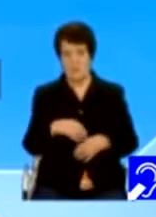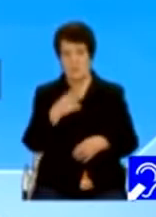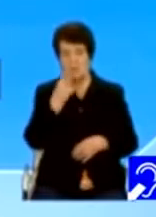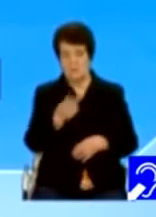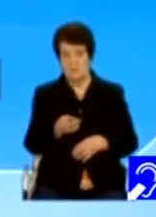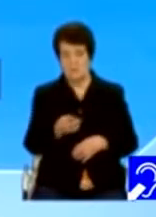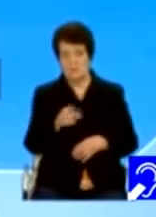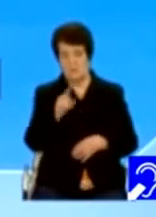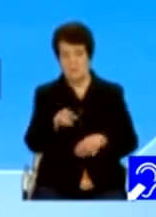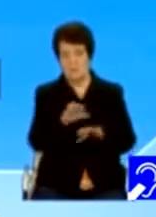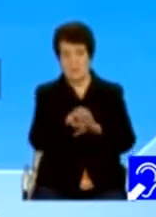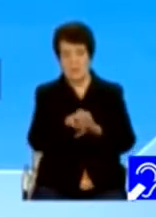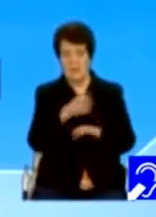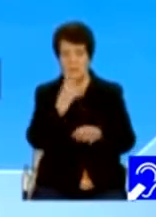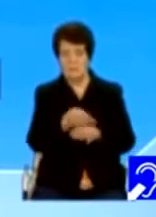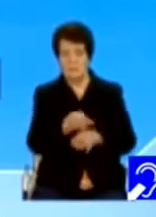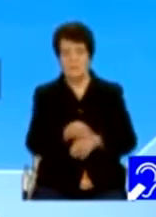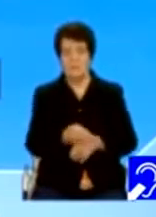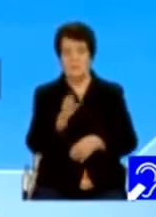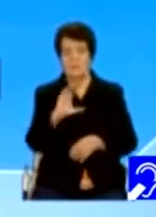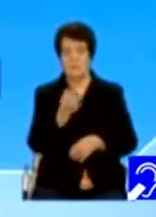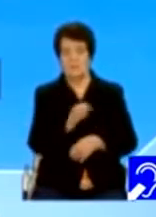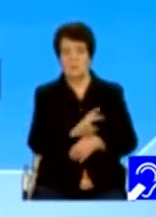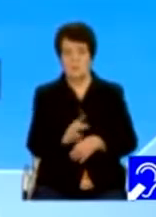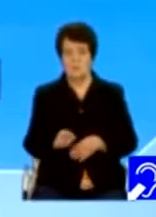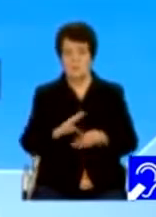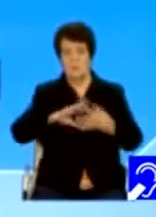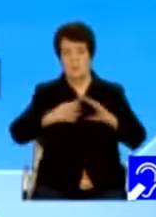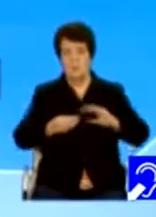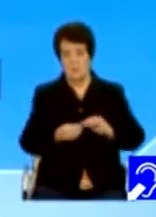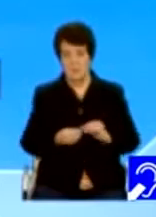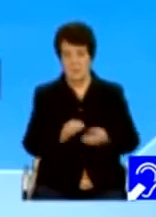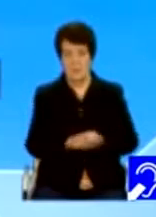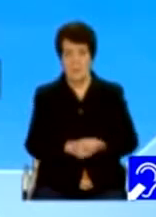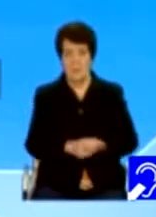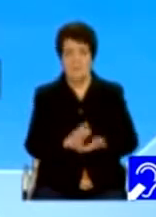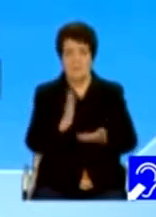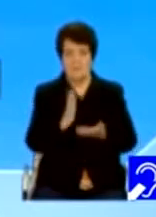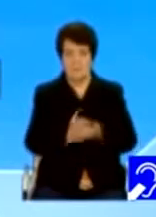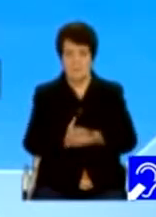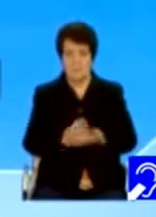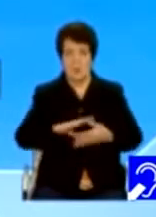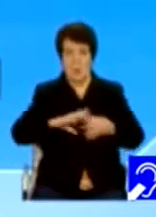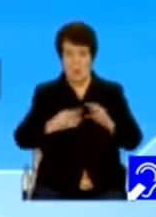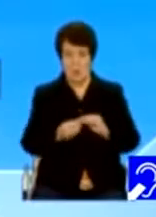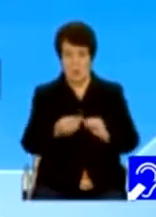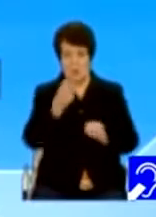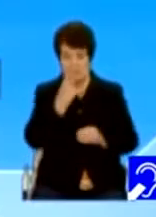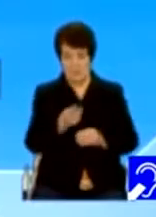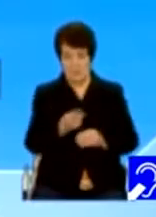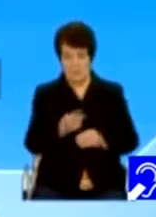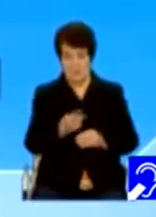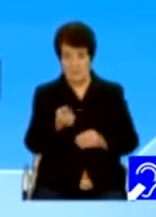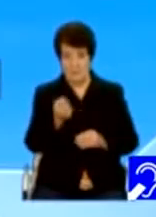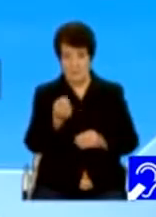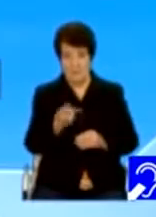la papușii lor de lac și la costumele lor de milioane și își fac concluzii. Să știți că concluziile se vor vedea pe 12. Mulți nu